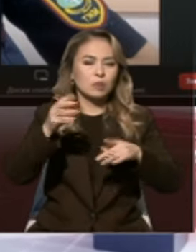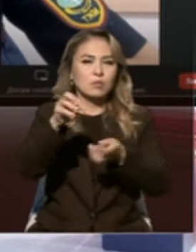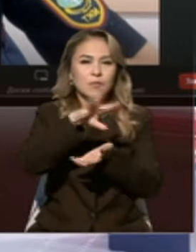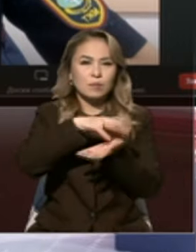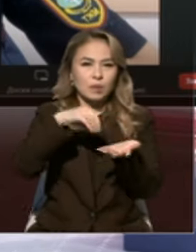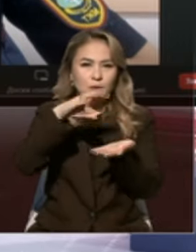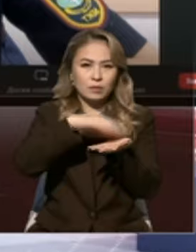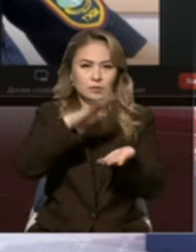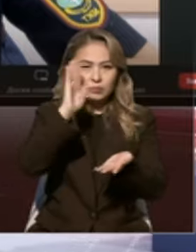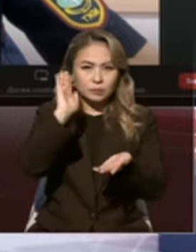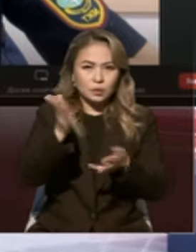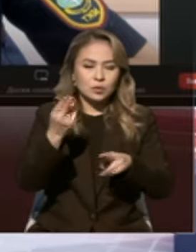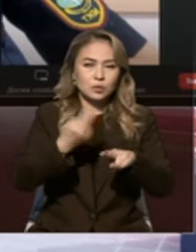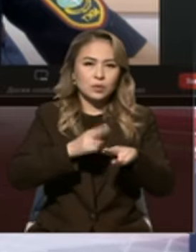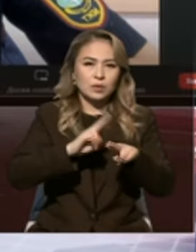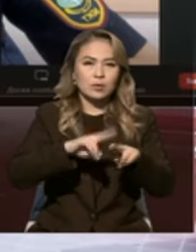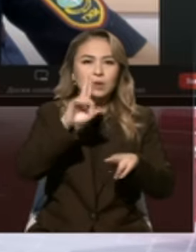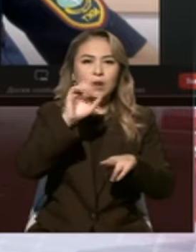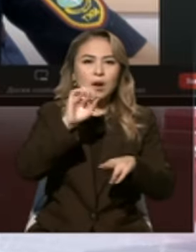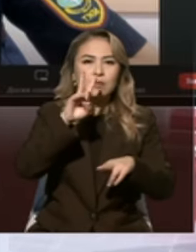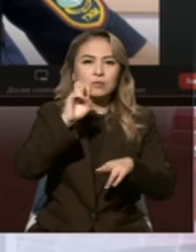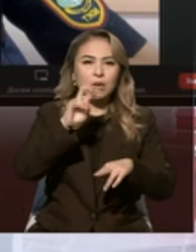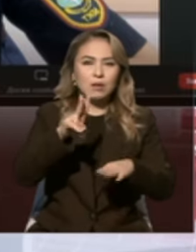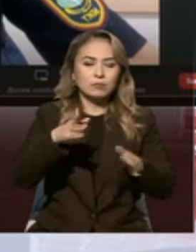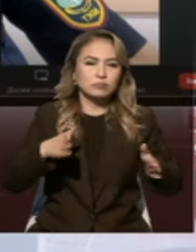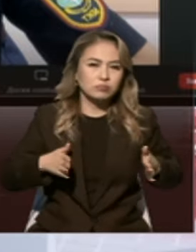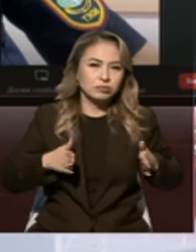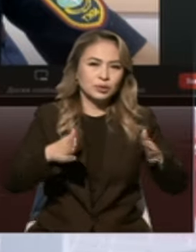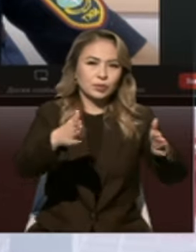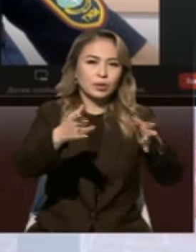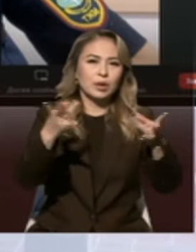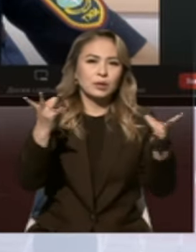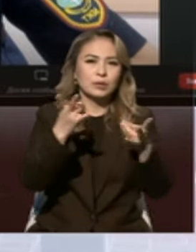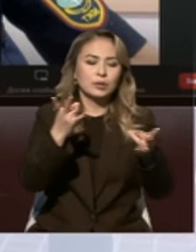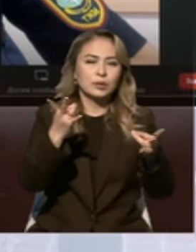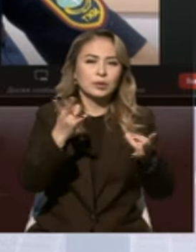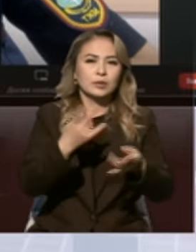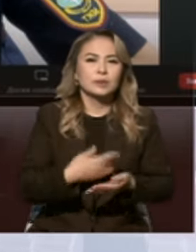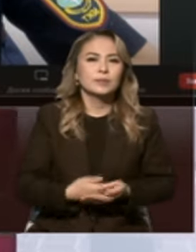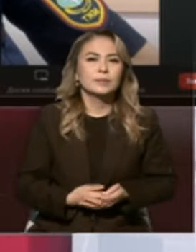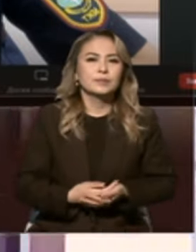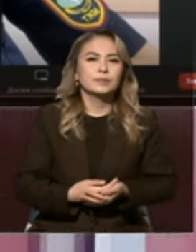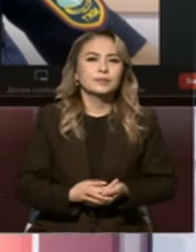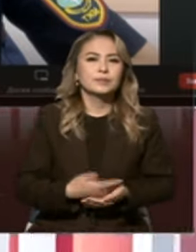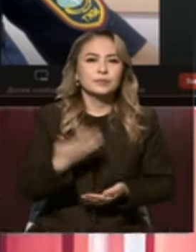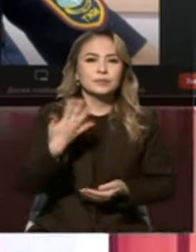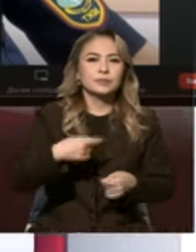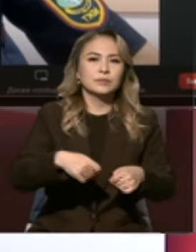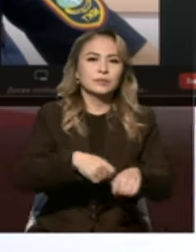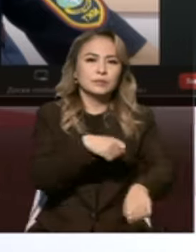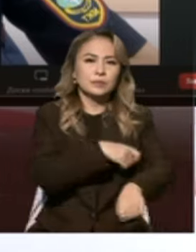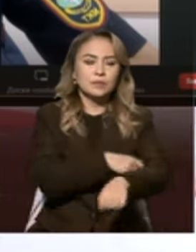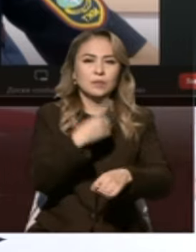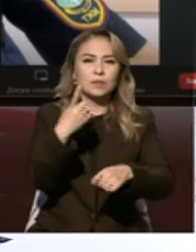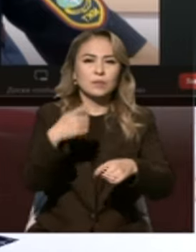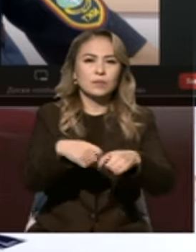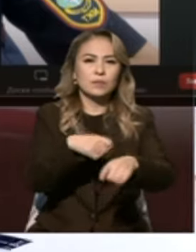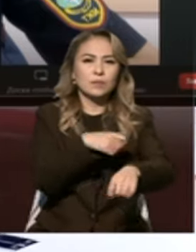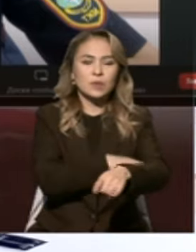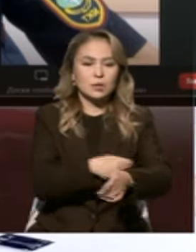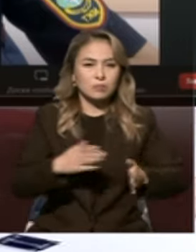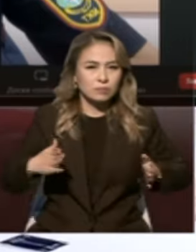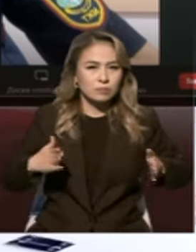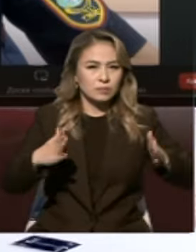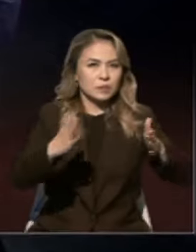қайталанады, сондықтан да каналдар салуымыз керек дейді. Каналдың ені қанша болу керек? 50 метрге дейін, 100 метрге дейін баратын каналдар